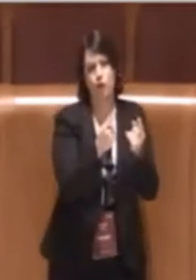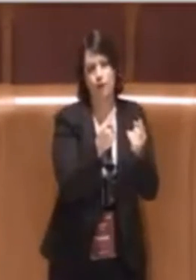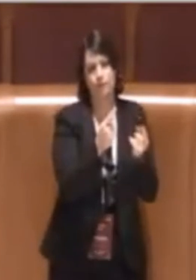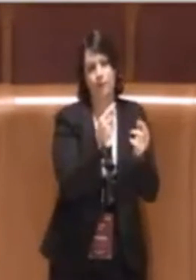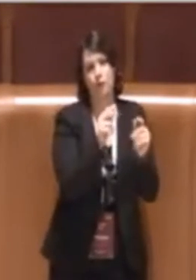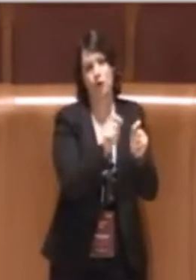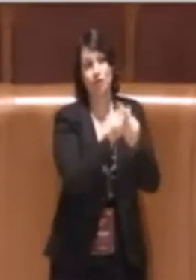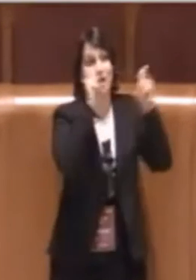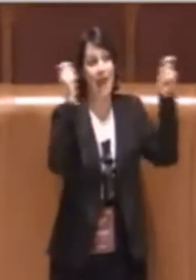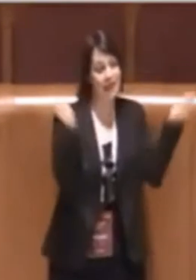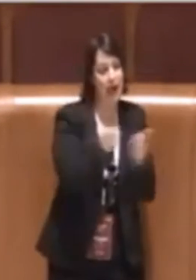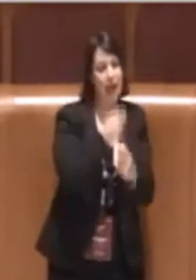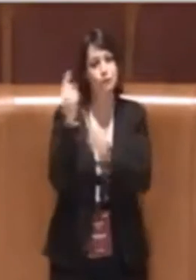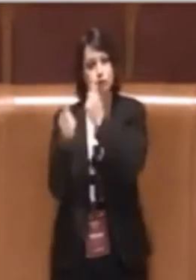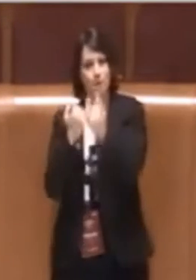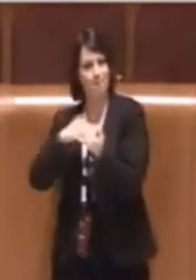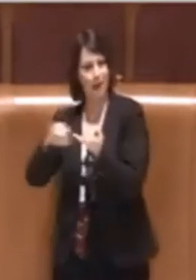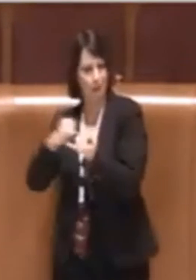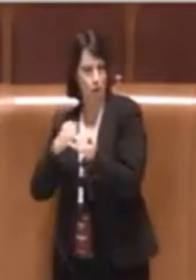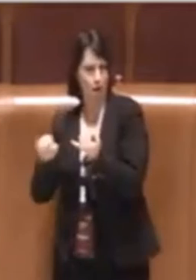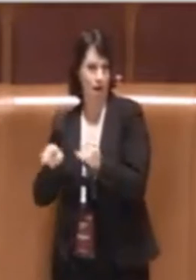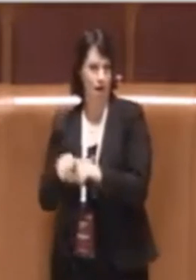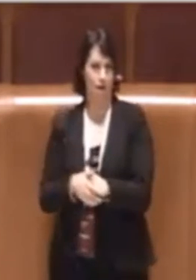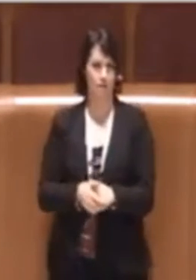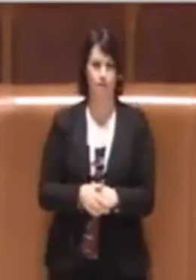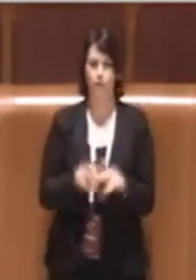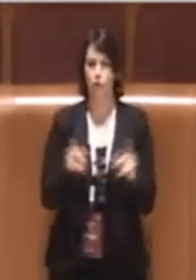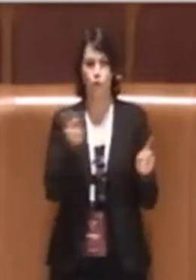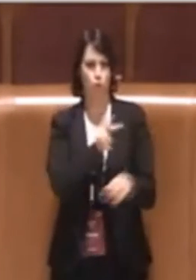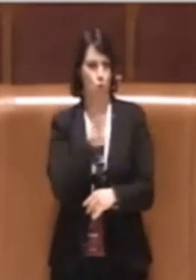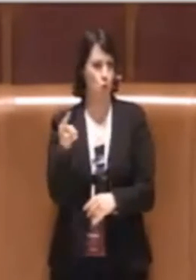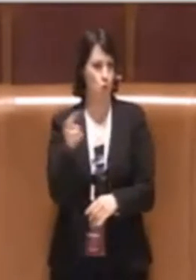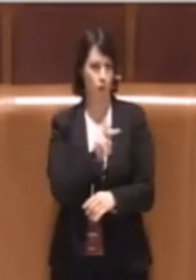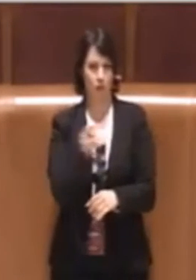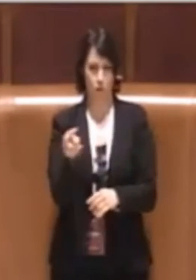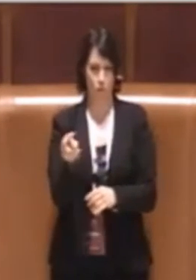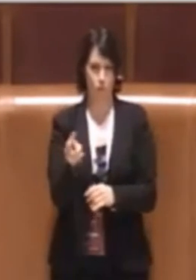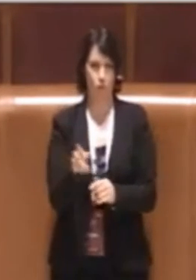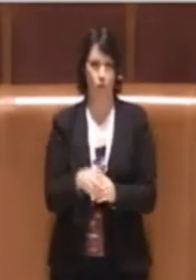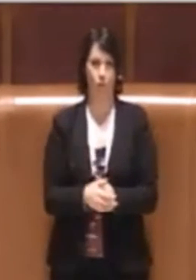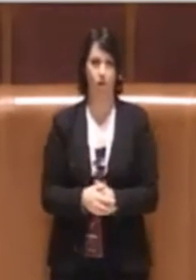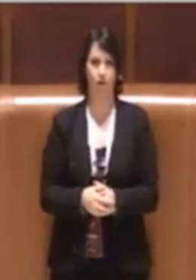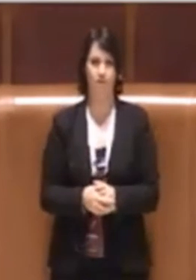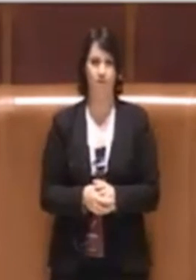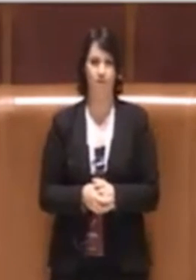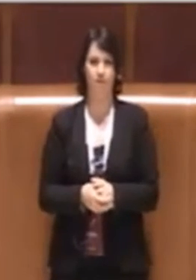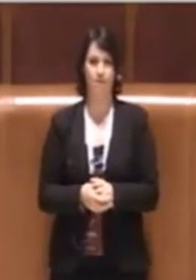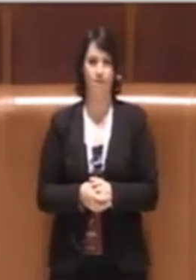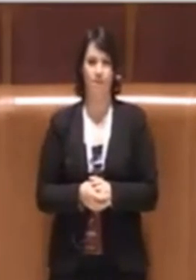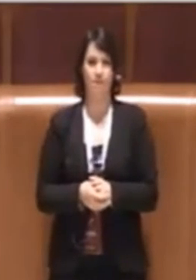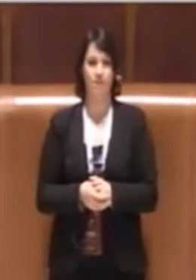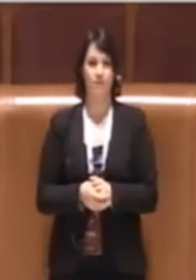tenendo conto di casi, dicevo, particolari ma generali ma anche più particolari su